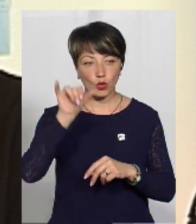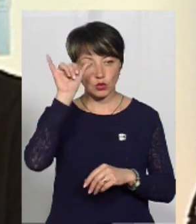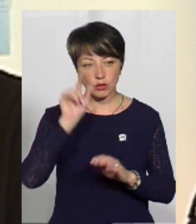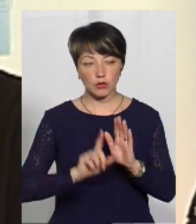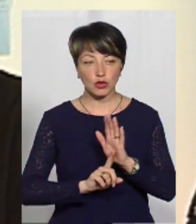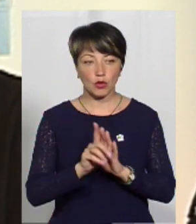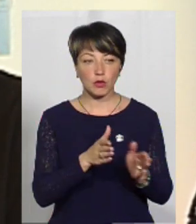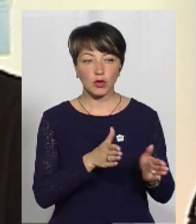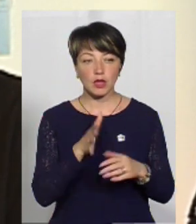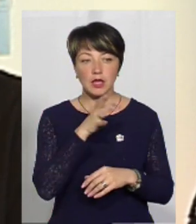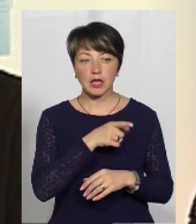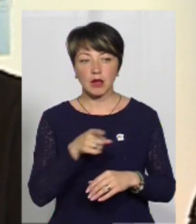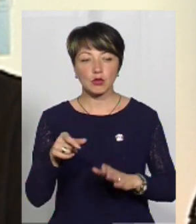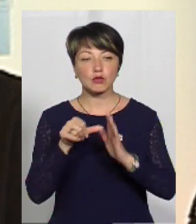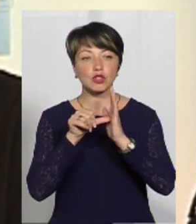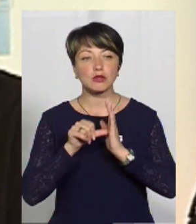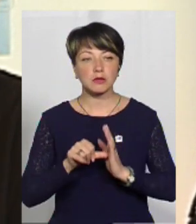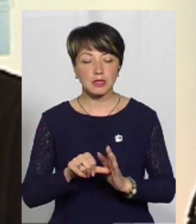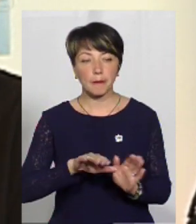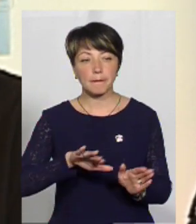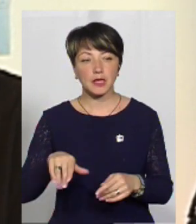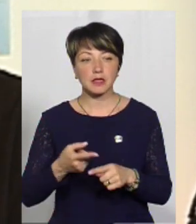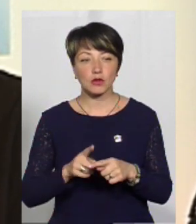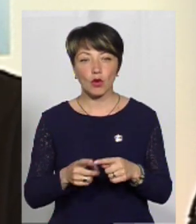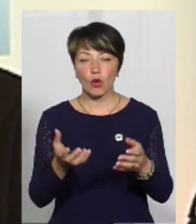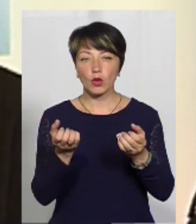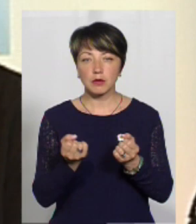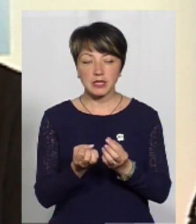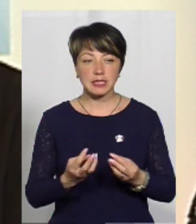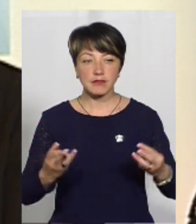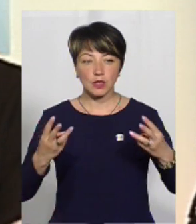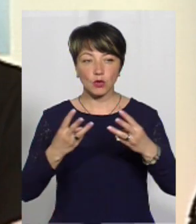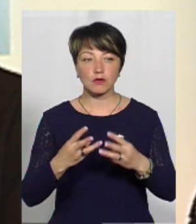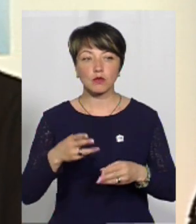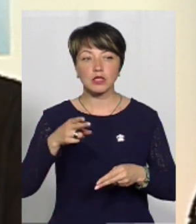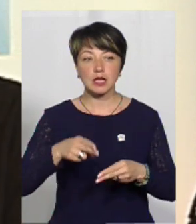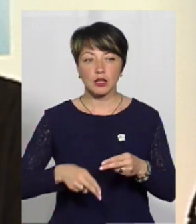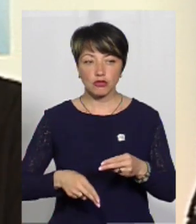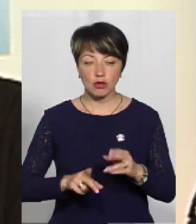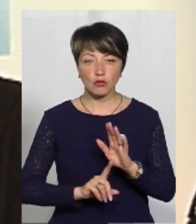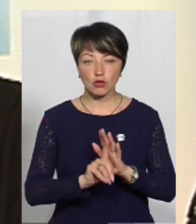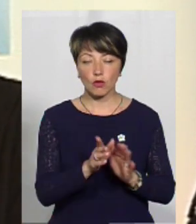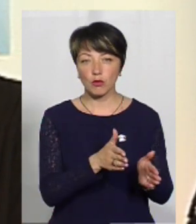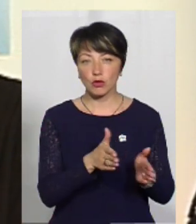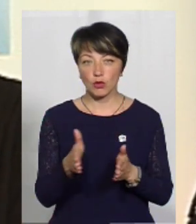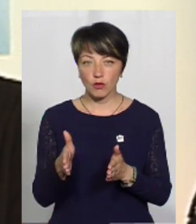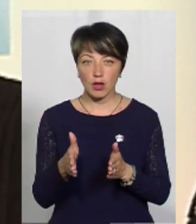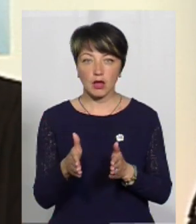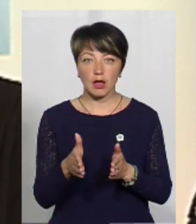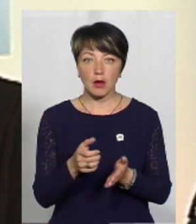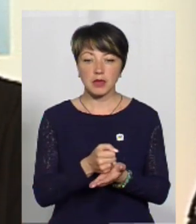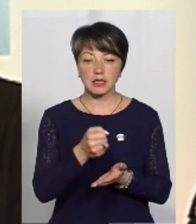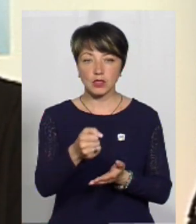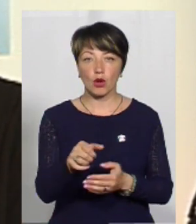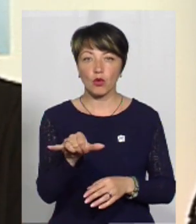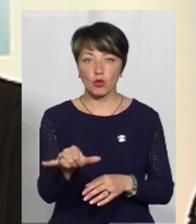початкової підготовки терміном 6 місяців. Після того отримує свідоцтво про закінчення початкової підготовки. Призначається в нього